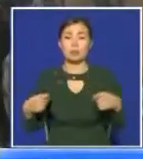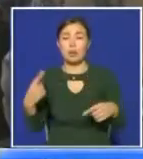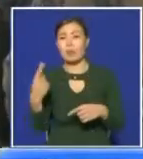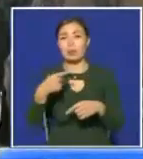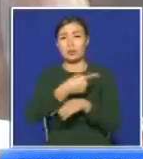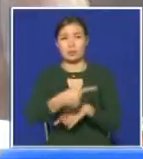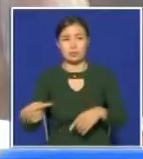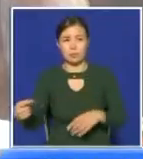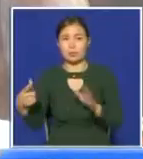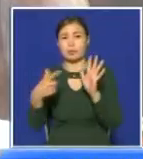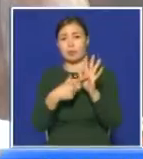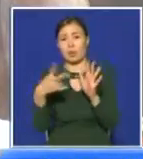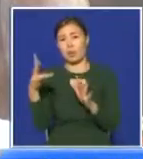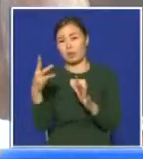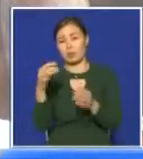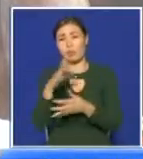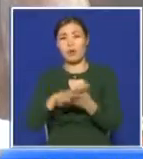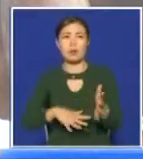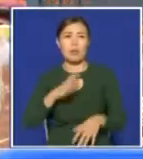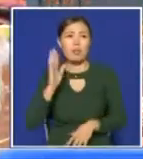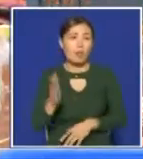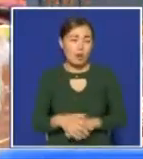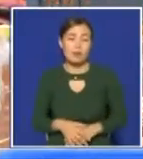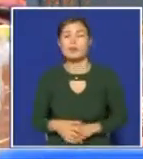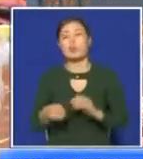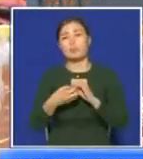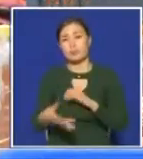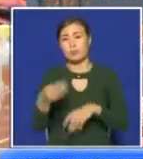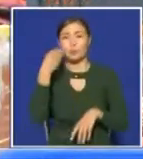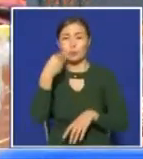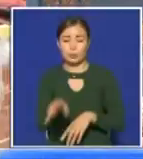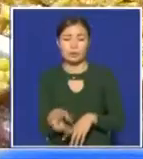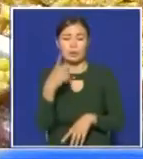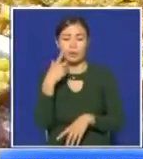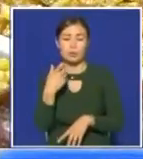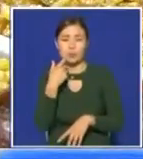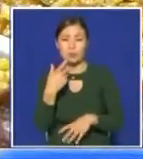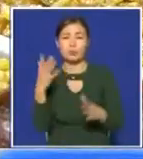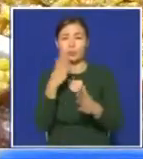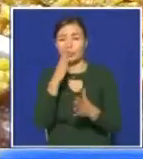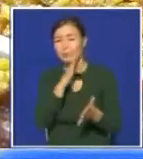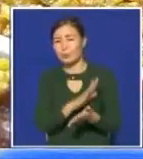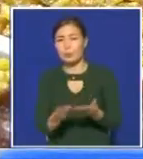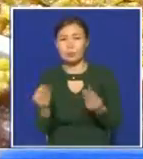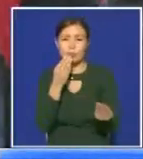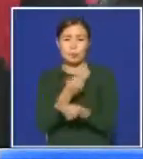қабатында жайылған, 7-ші қарашаға дейін жалғасады. Сондықтан дастарханыңызды сапалы, балғын һәм экологиялық таза